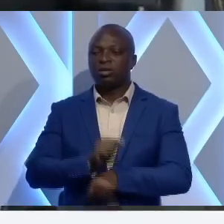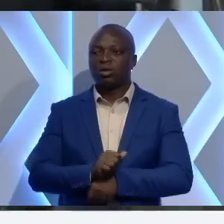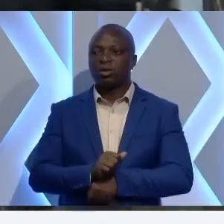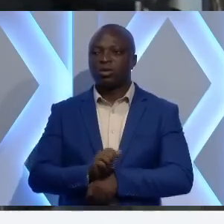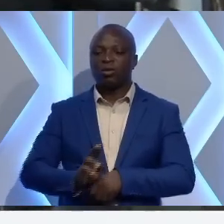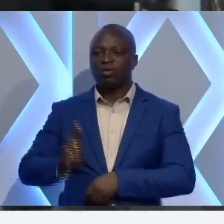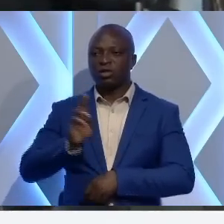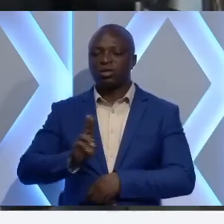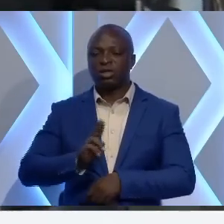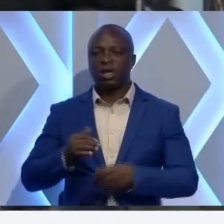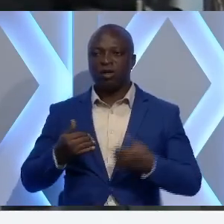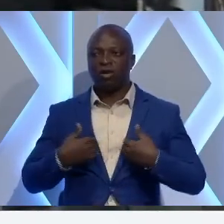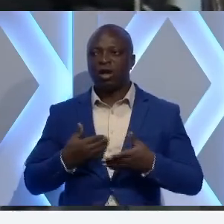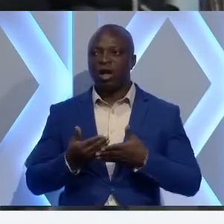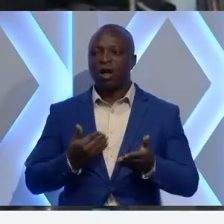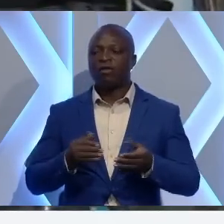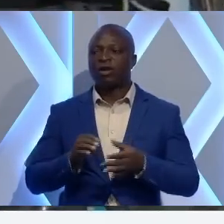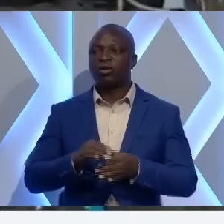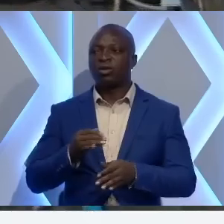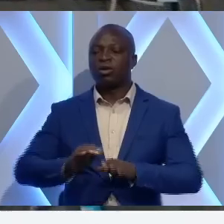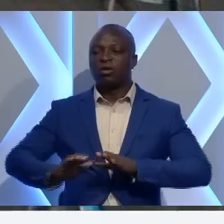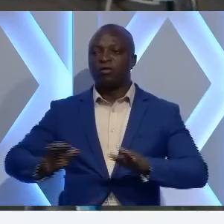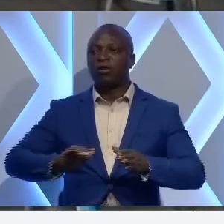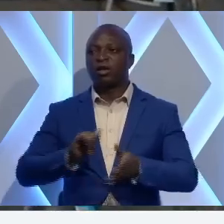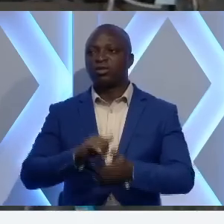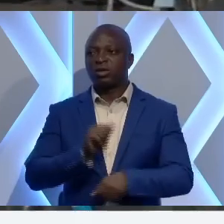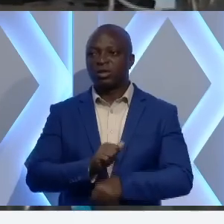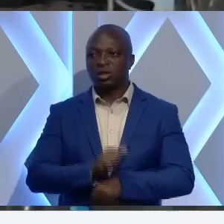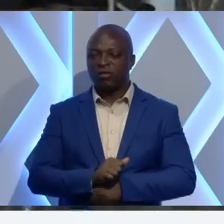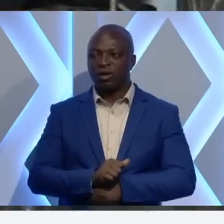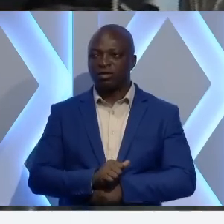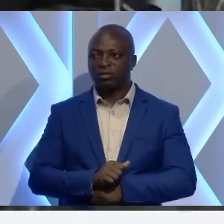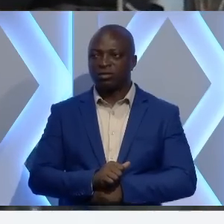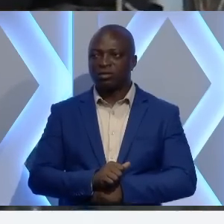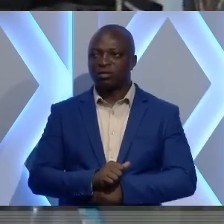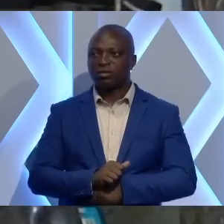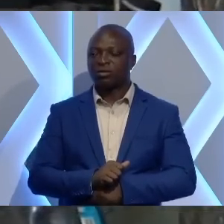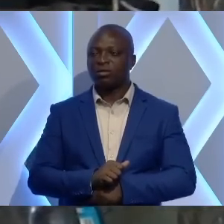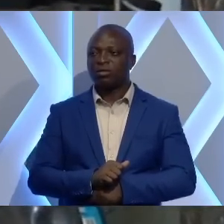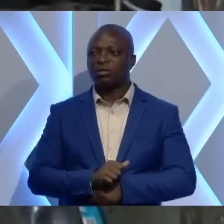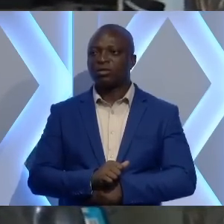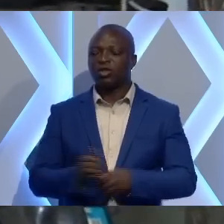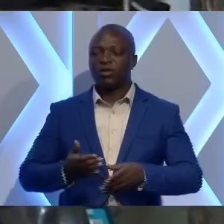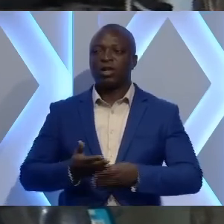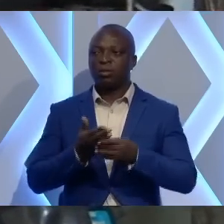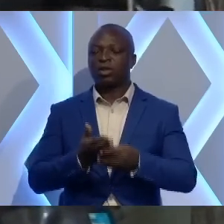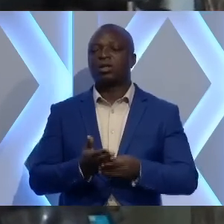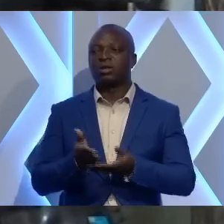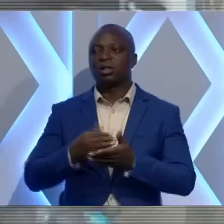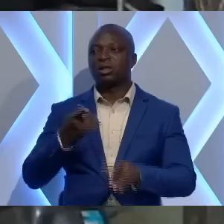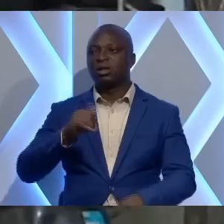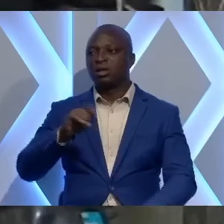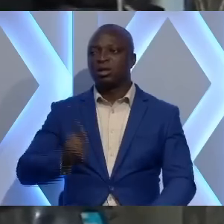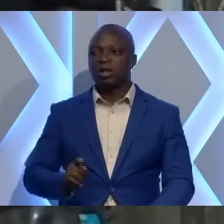doivent avoir avant de mener leurs activités ou avant de faire l'importation des gaz